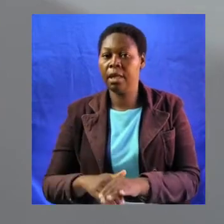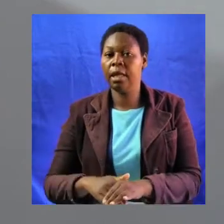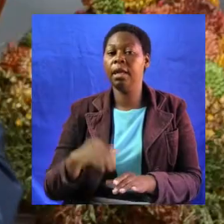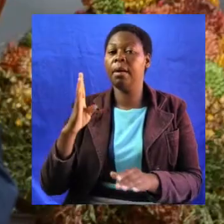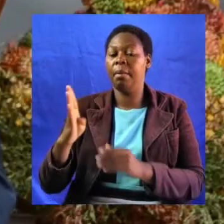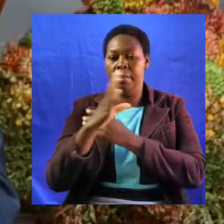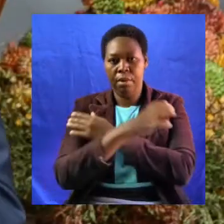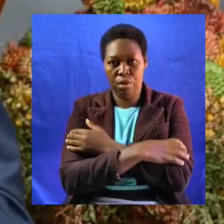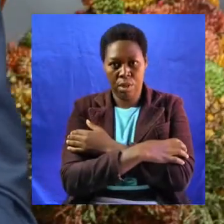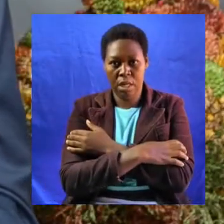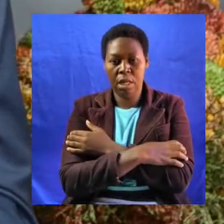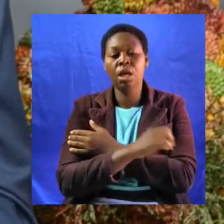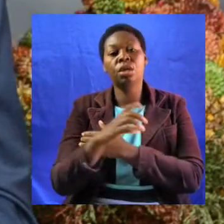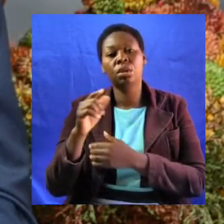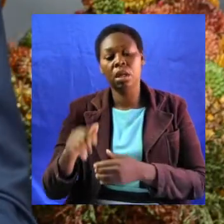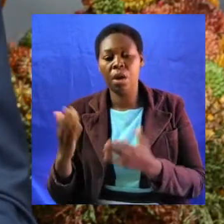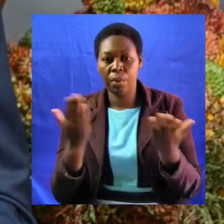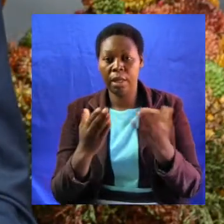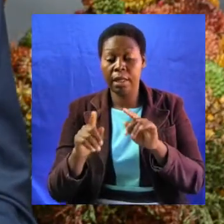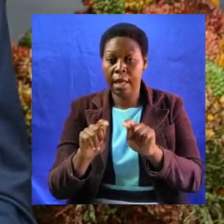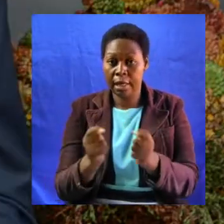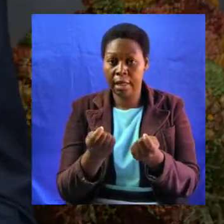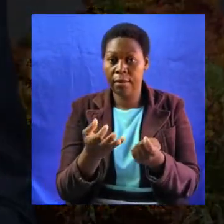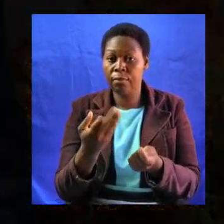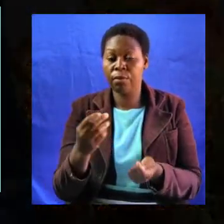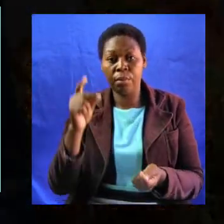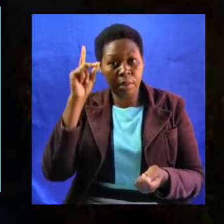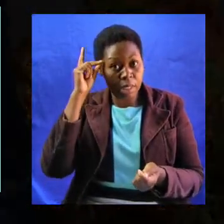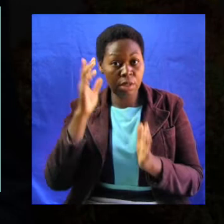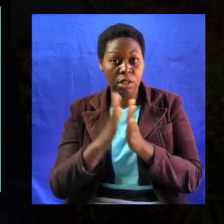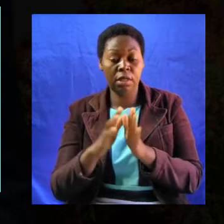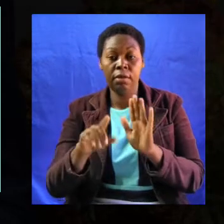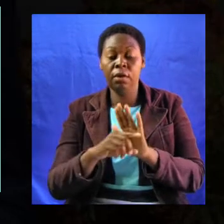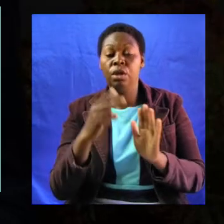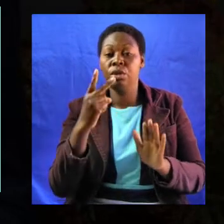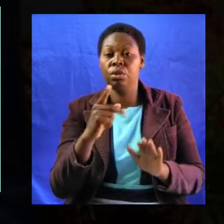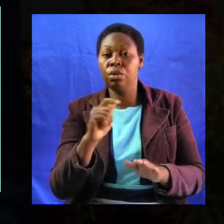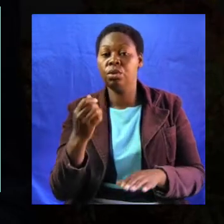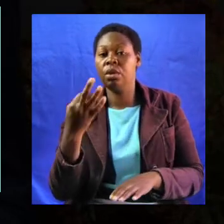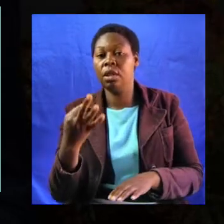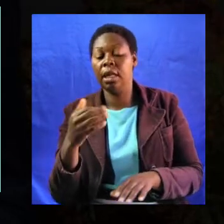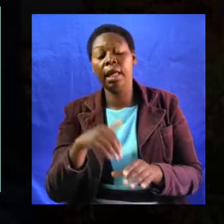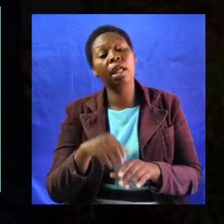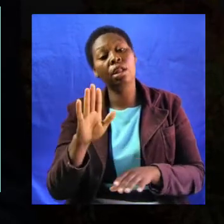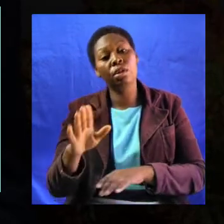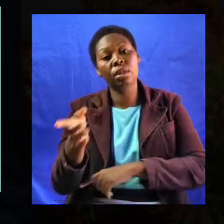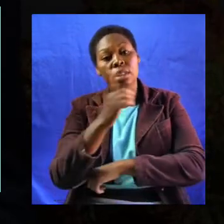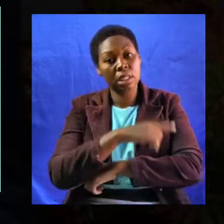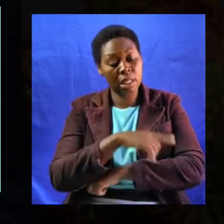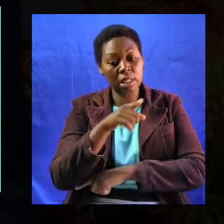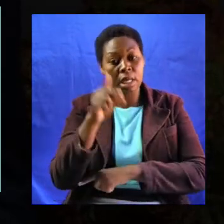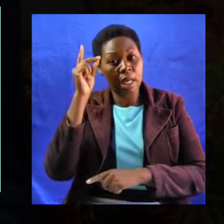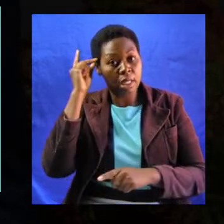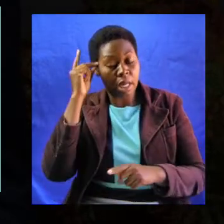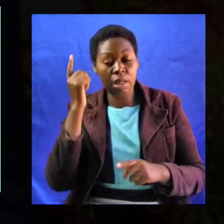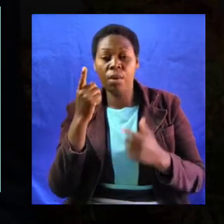to 3. Daniel 10 verse 2 to 3. Namazuva iwayo ini Daniel ndakanga